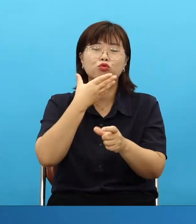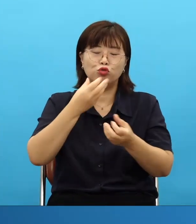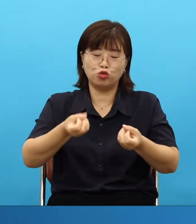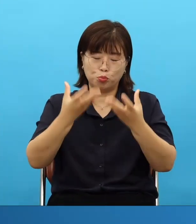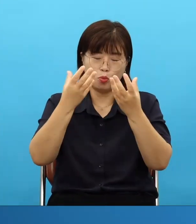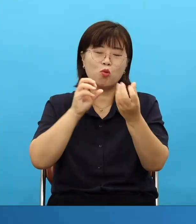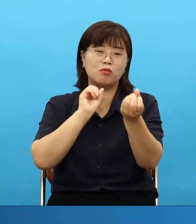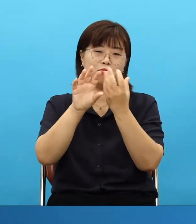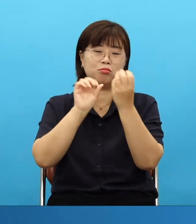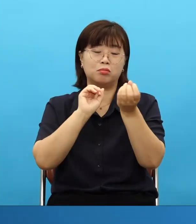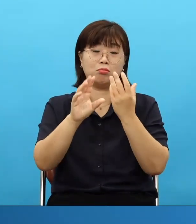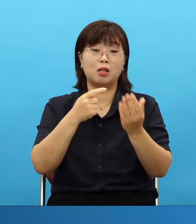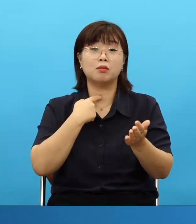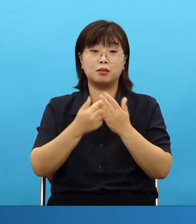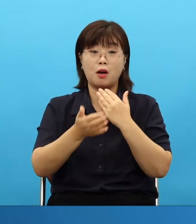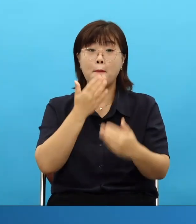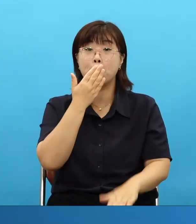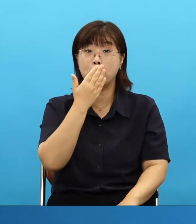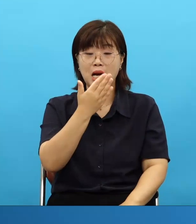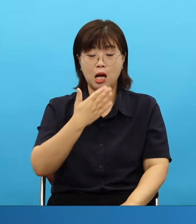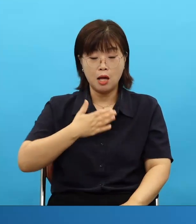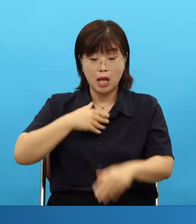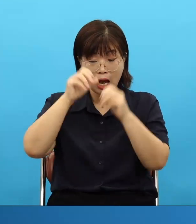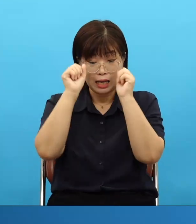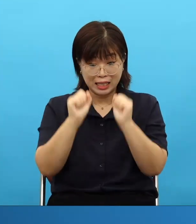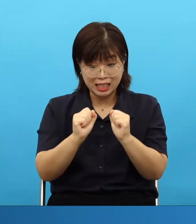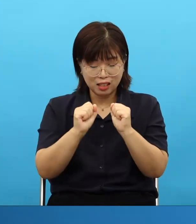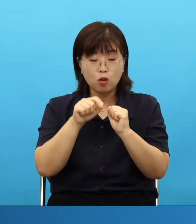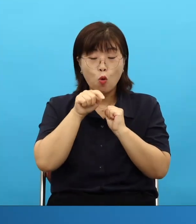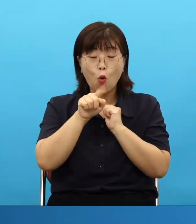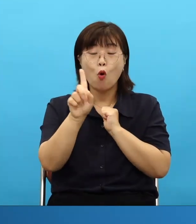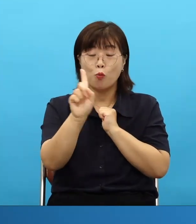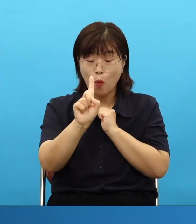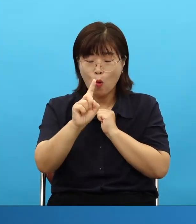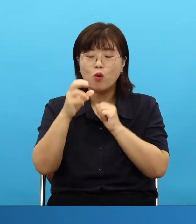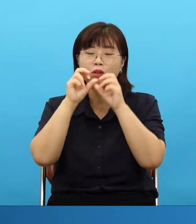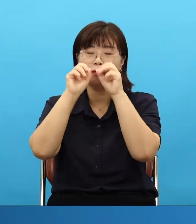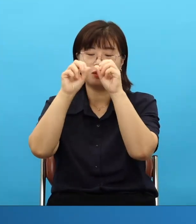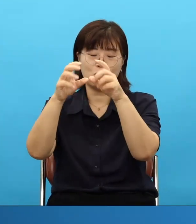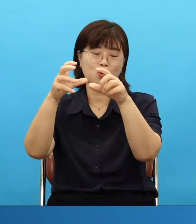내가 있는 곳이 섬겨져요. The place I am in is my missions field.